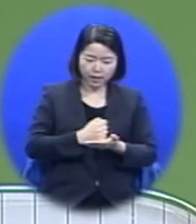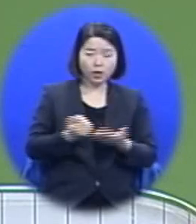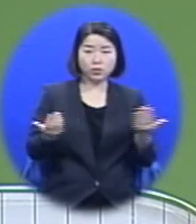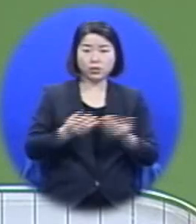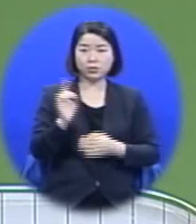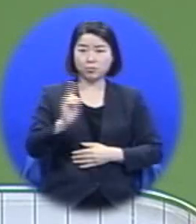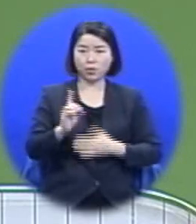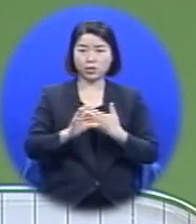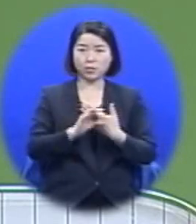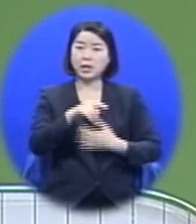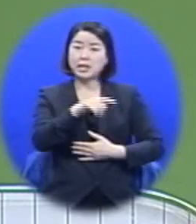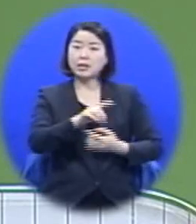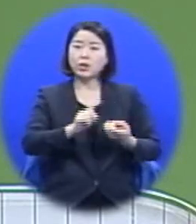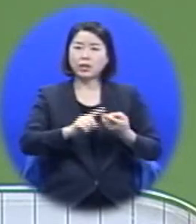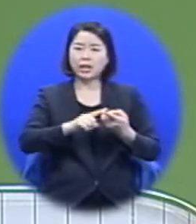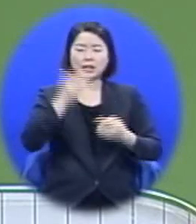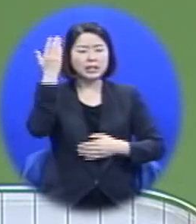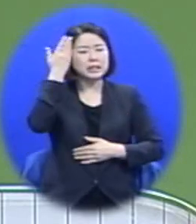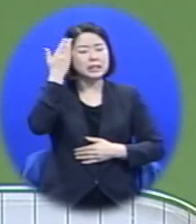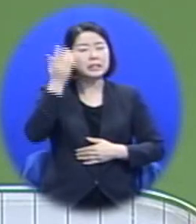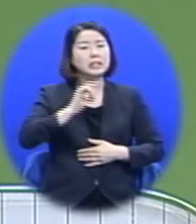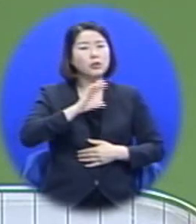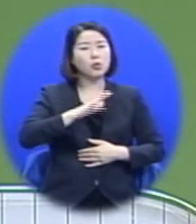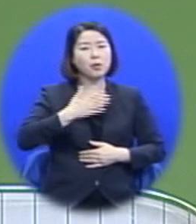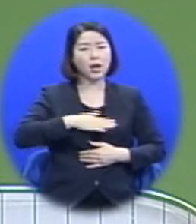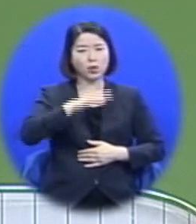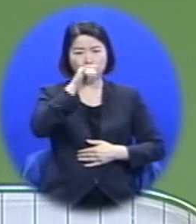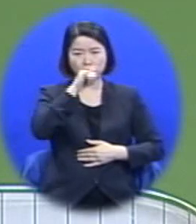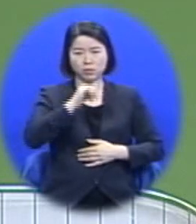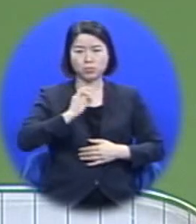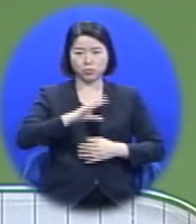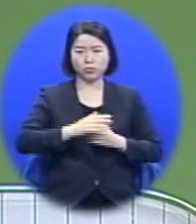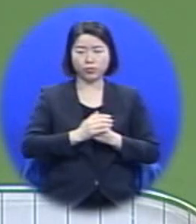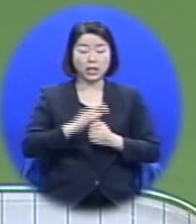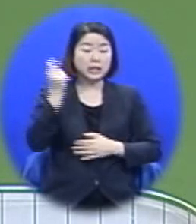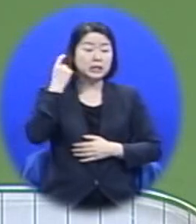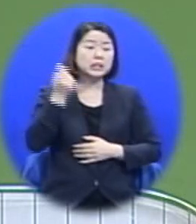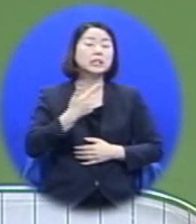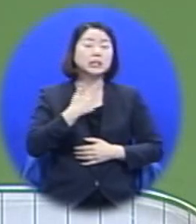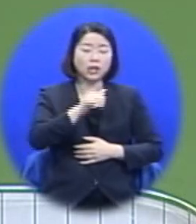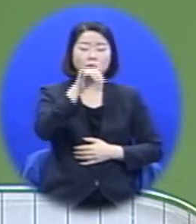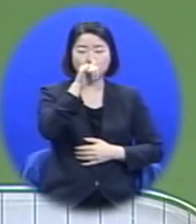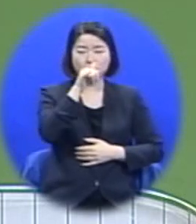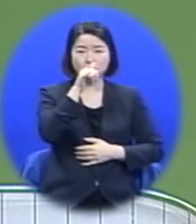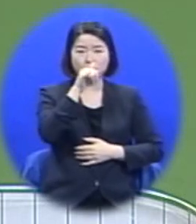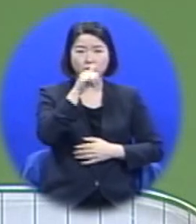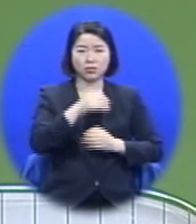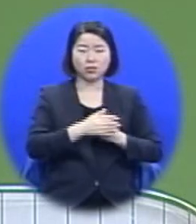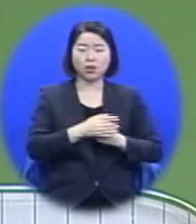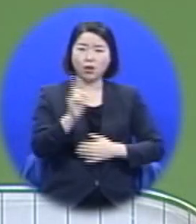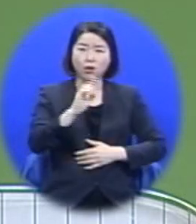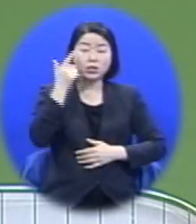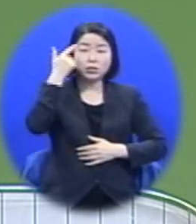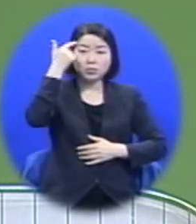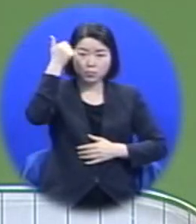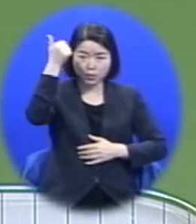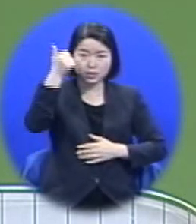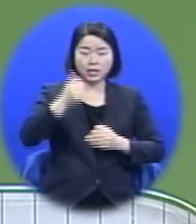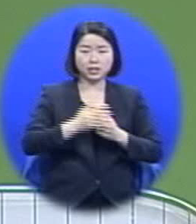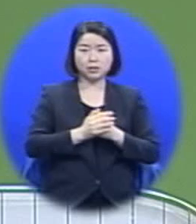이것을 그냥 지식으로 만 알고 있는 거 들어 본 적만 있는 거죠 어느 목사님이